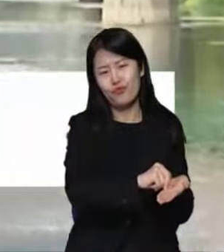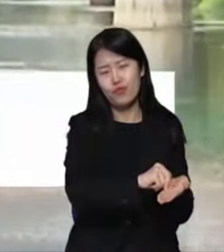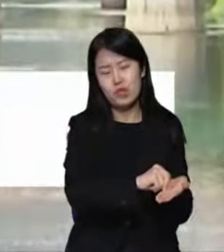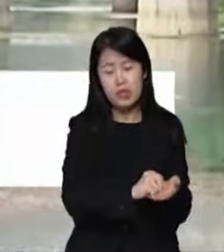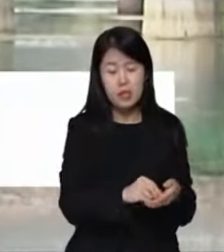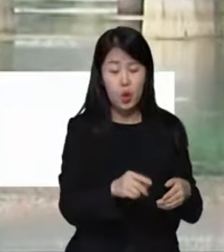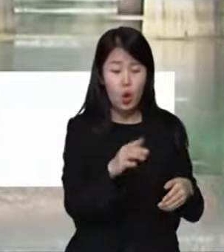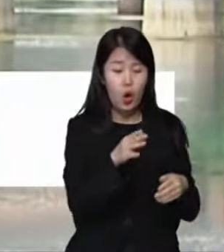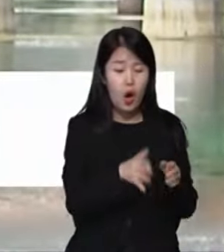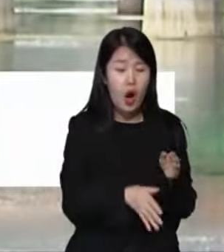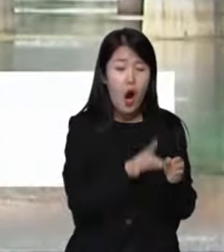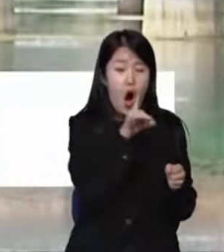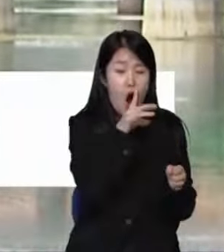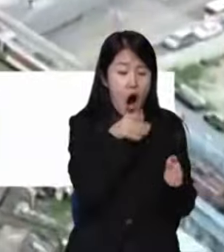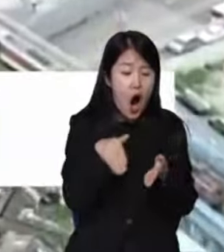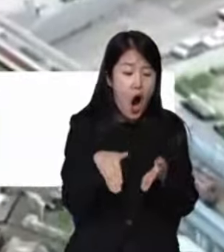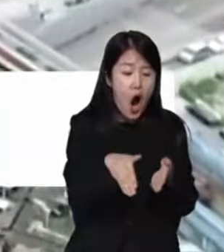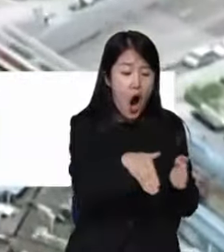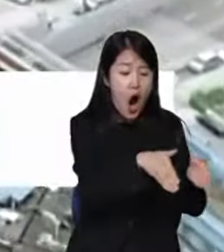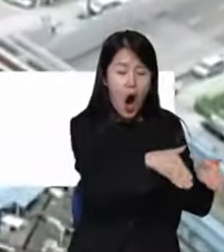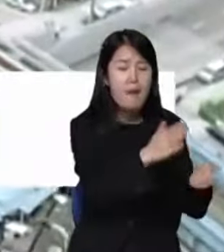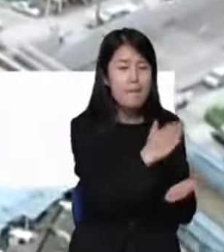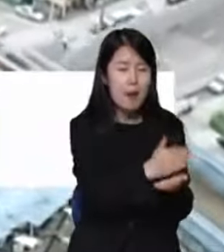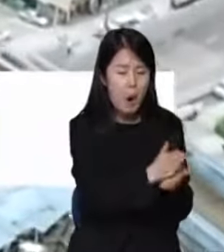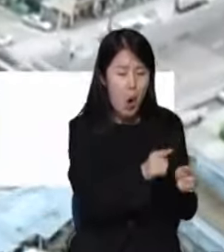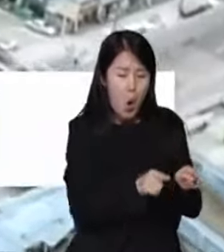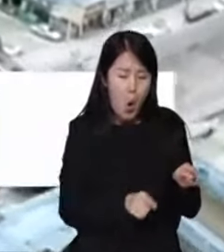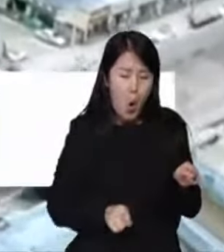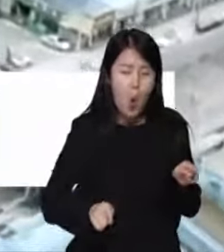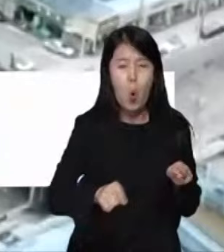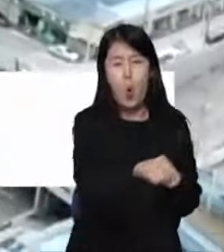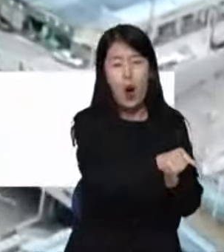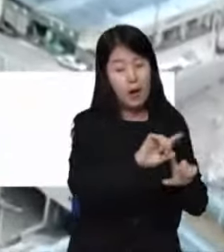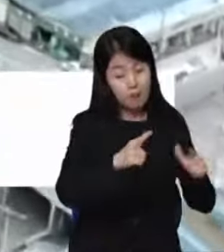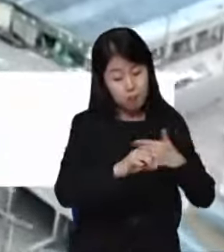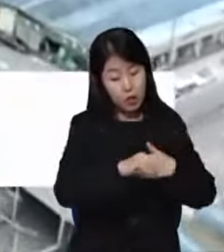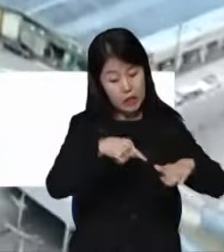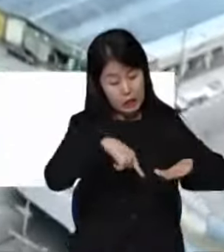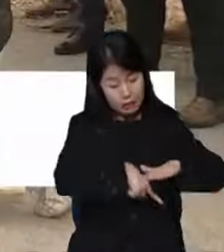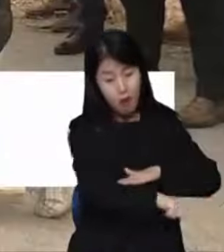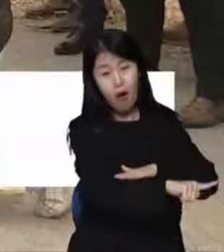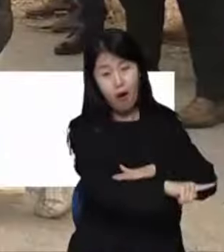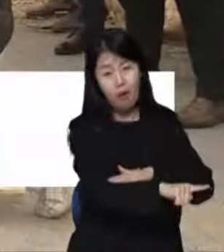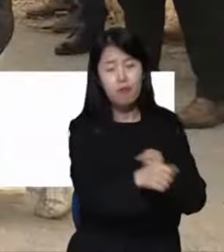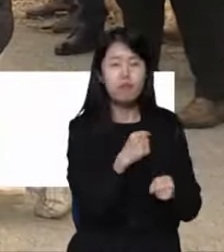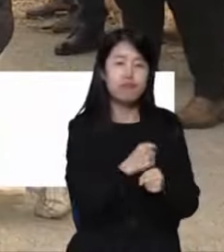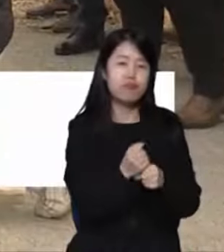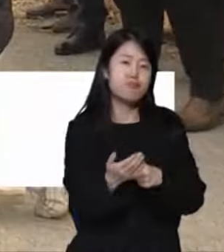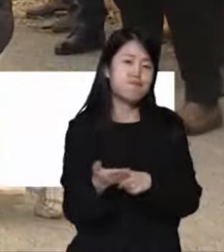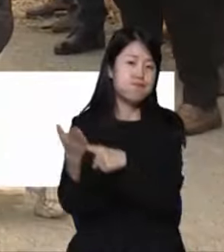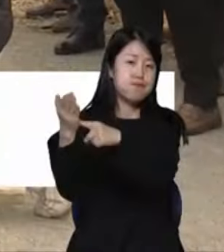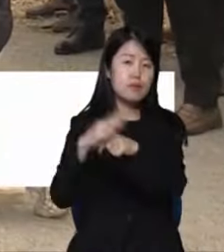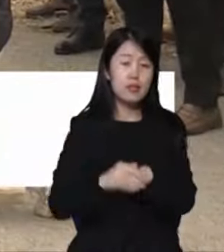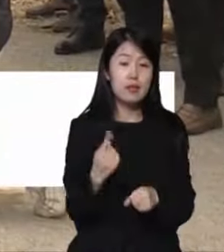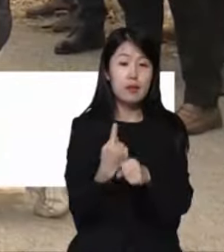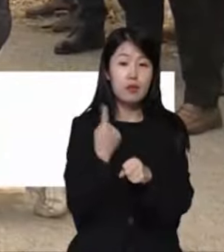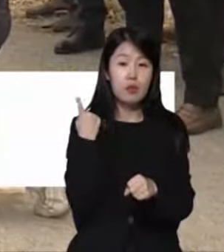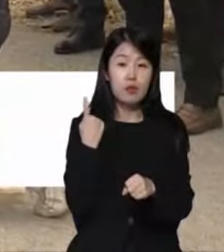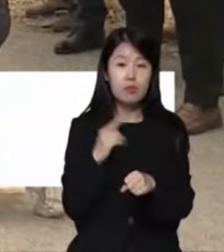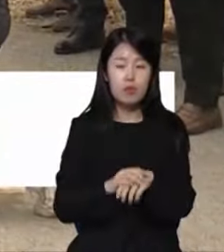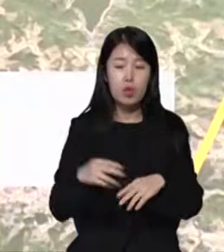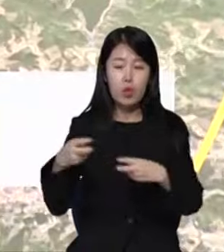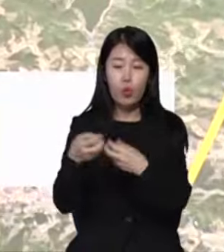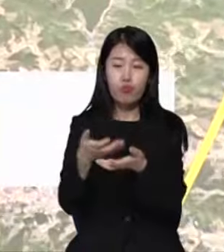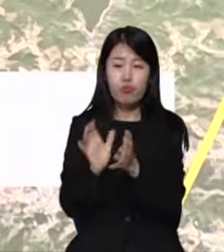개발과 안전 등을 이유로 기존 노선 대신 우회하거나 지하화를 요구했습니다. 지난해 원희룡 전 국토부